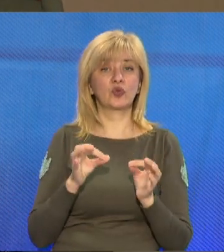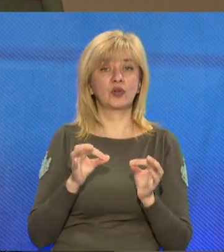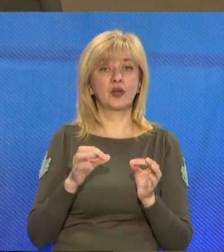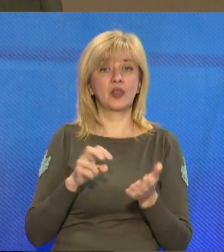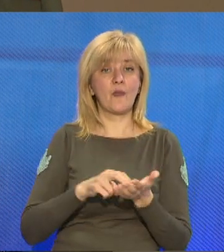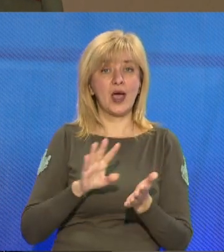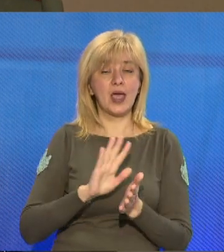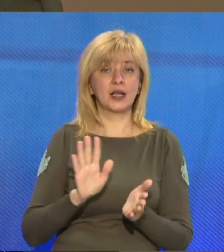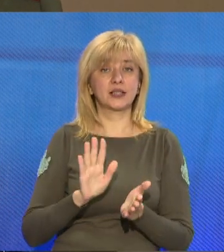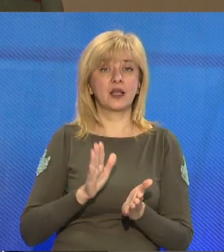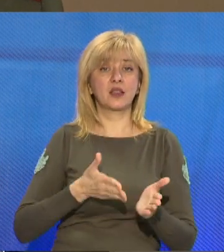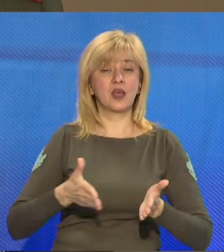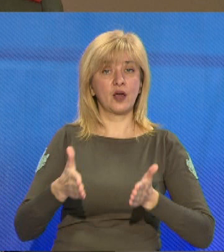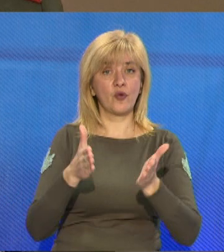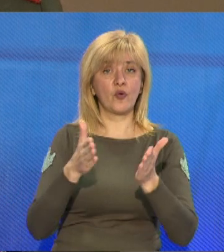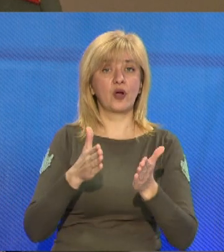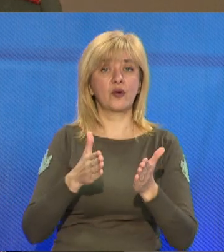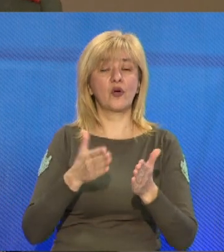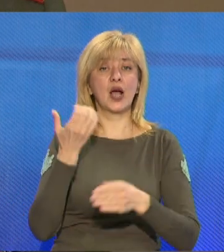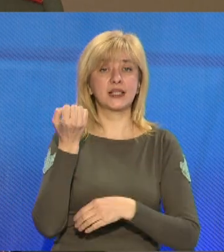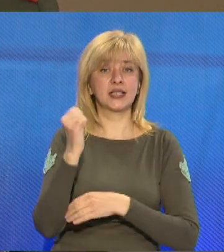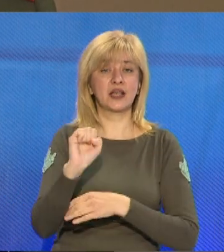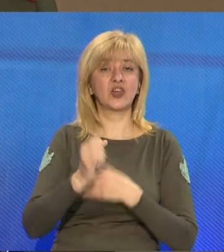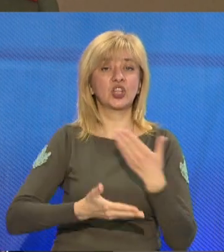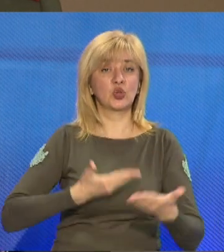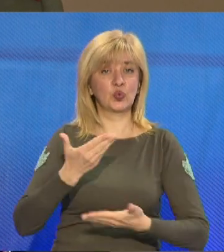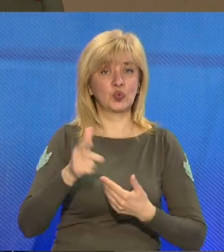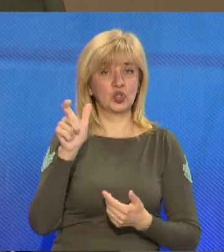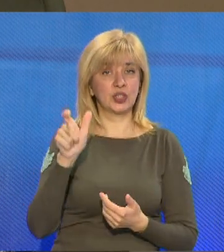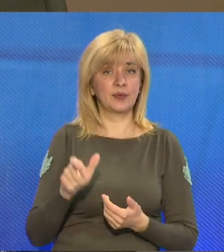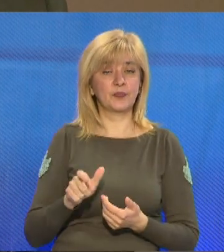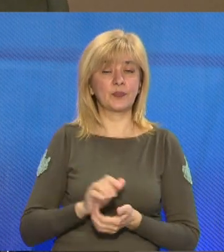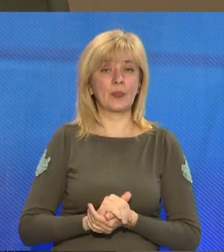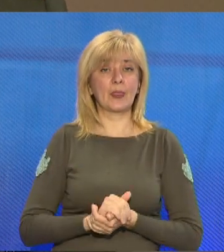не боялись. Дорогу осиливает идущий, поэтому я им и хочу сказать, что